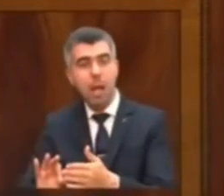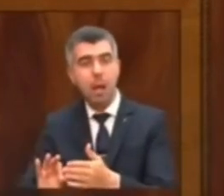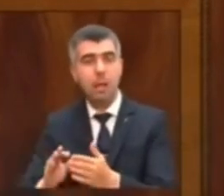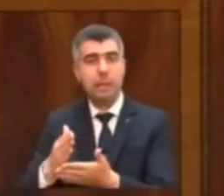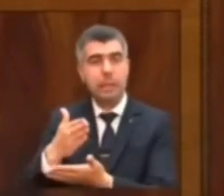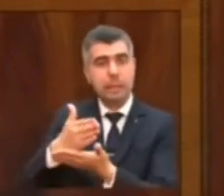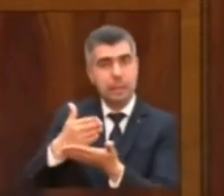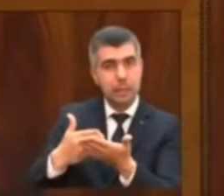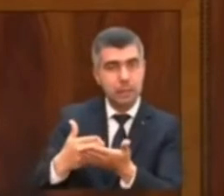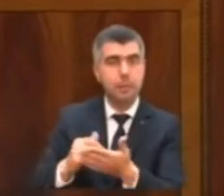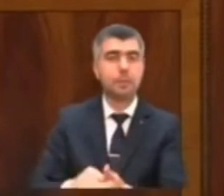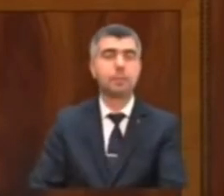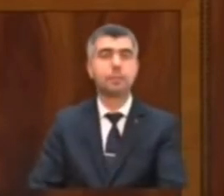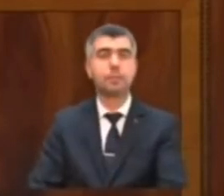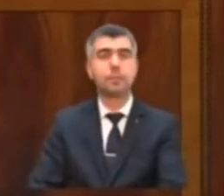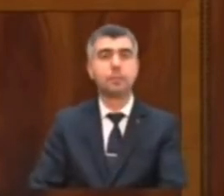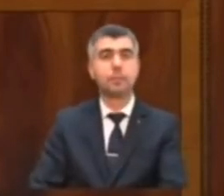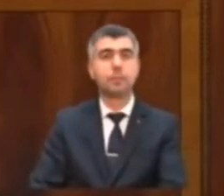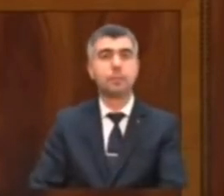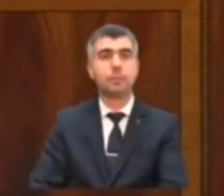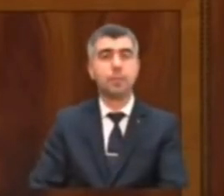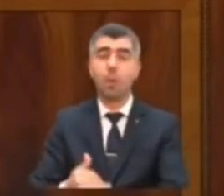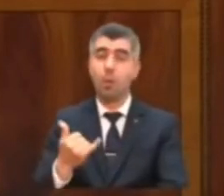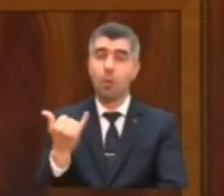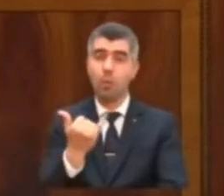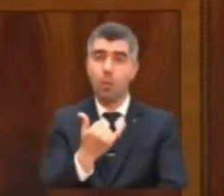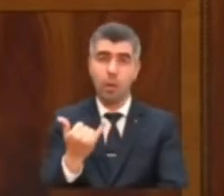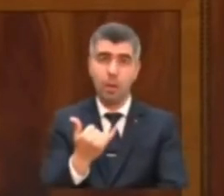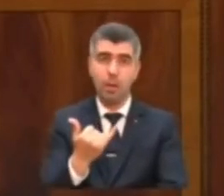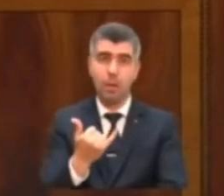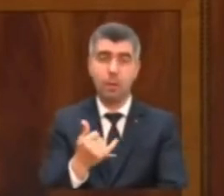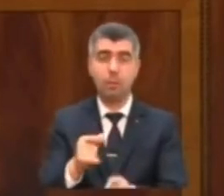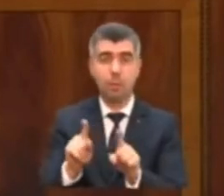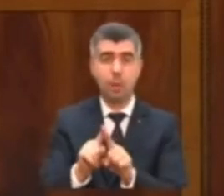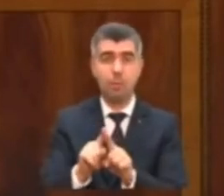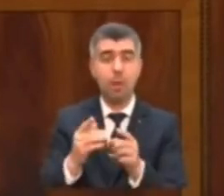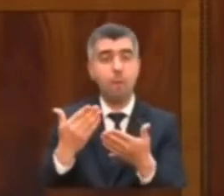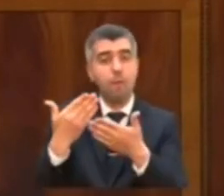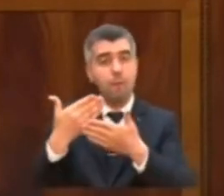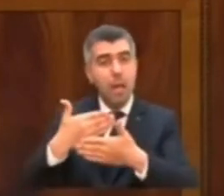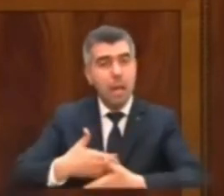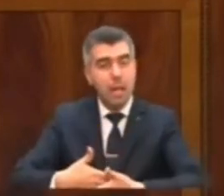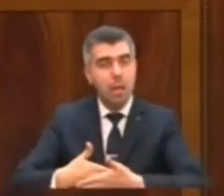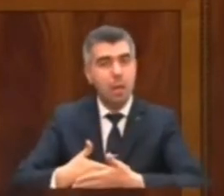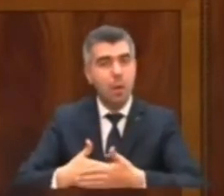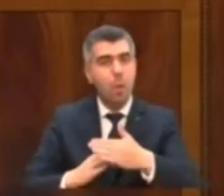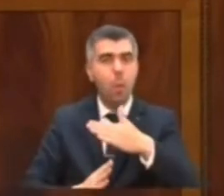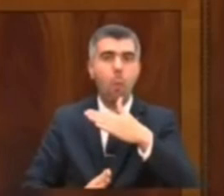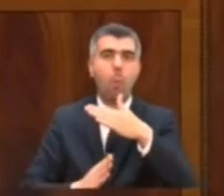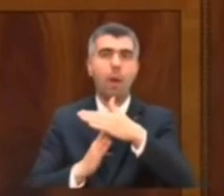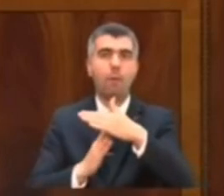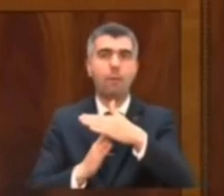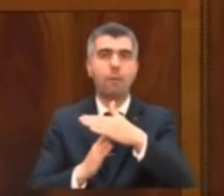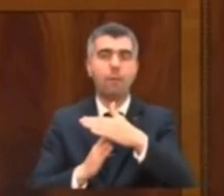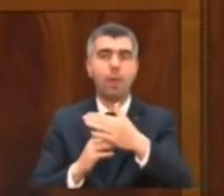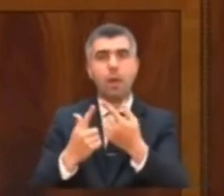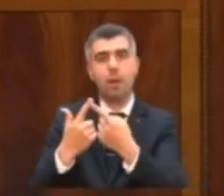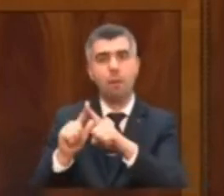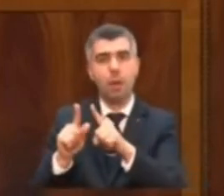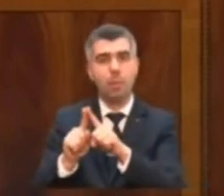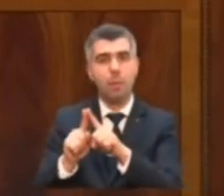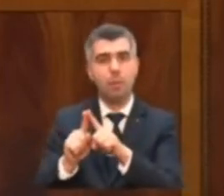بغينا نرجع لهذه النقطة. ومن الضروري الاستمرار في هذا الحظر الليلي حتى نقضيوا على هذه